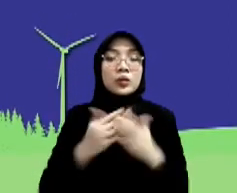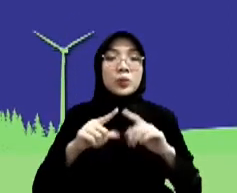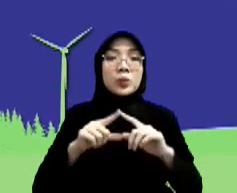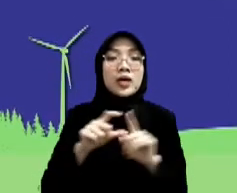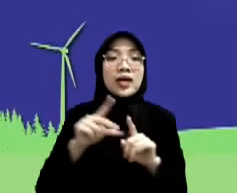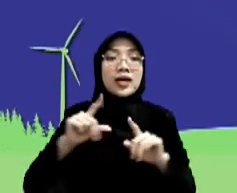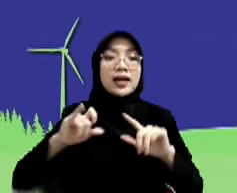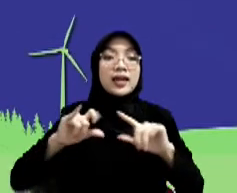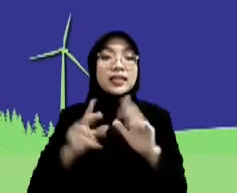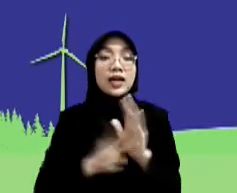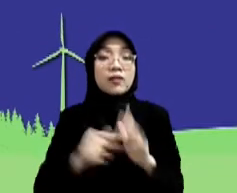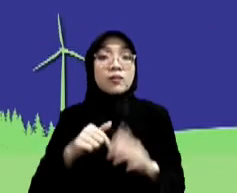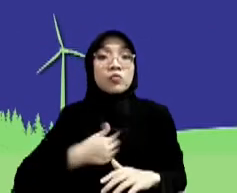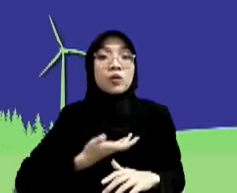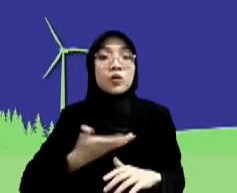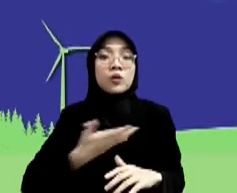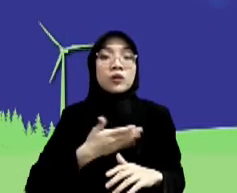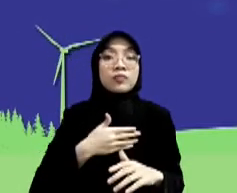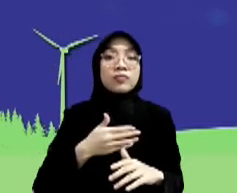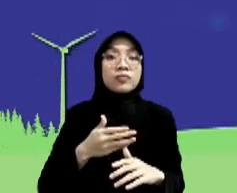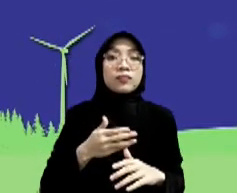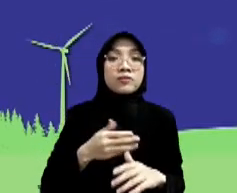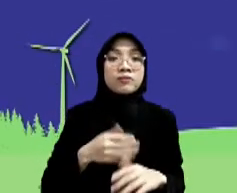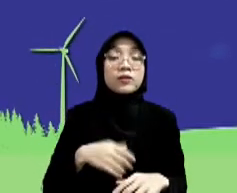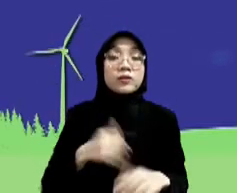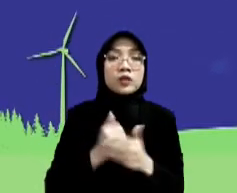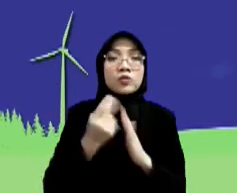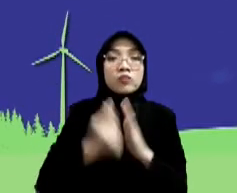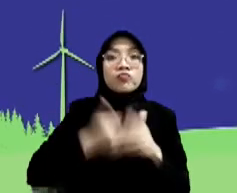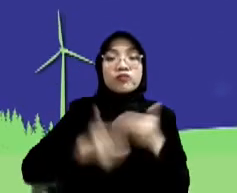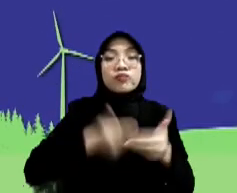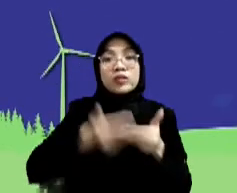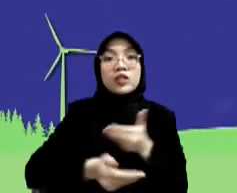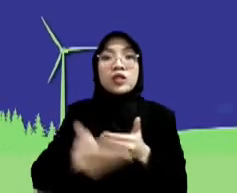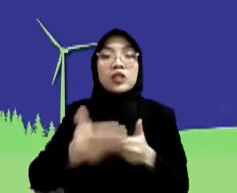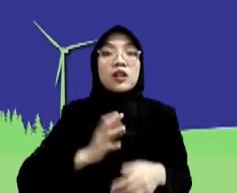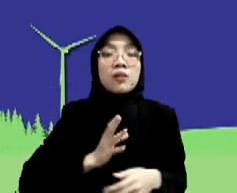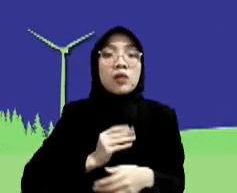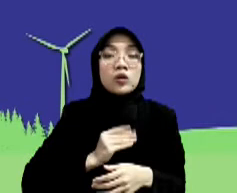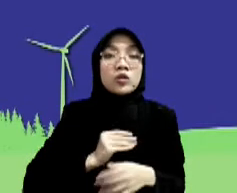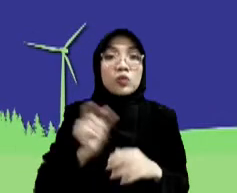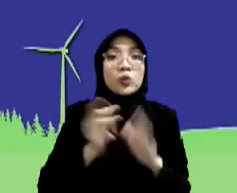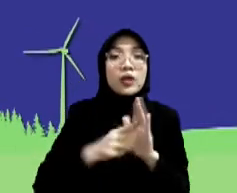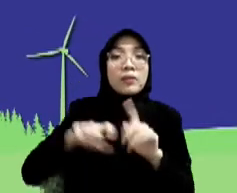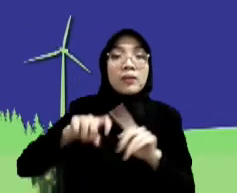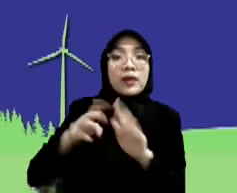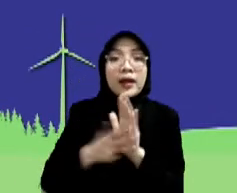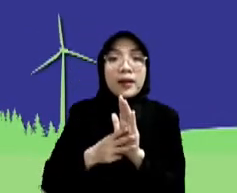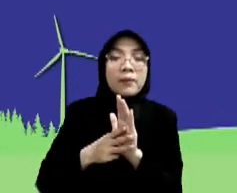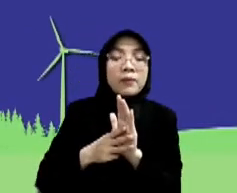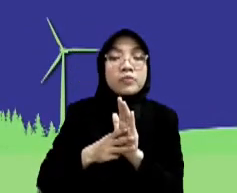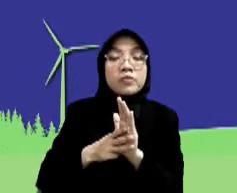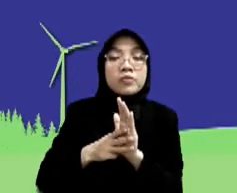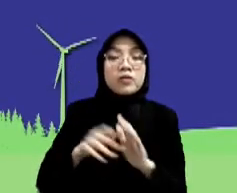eh saya luruskan aja ya yang namanya sustainable financing itu not necessarily Sebenarnya umkmc ya apalagi kalau